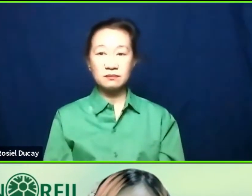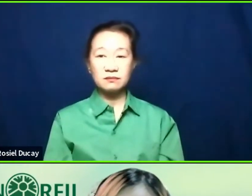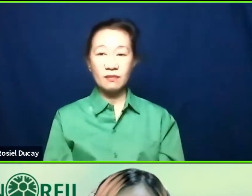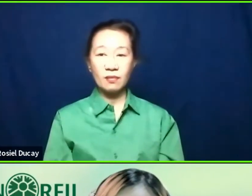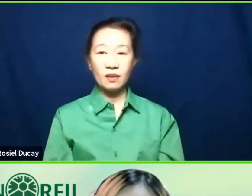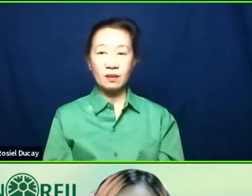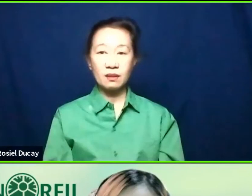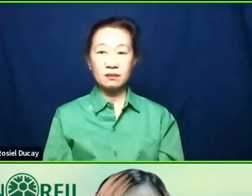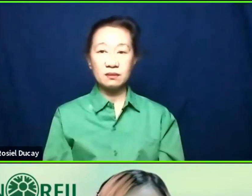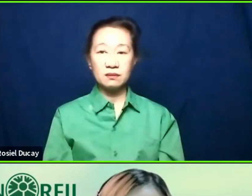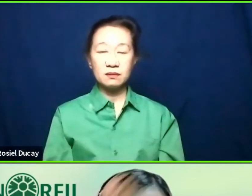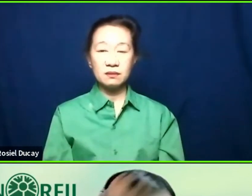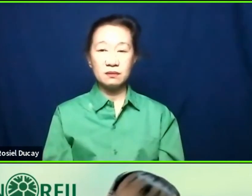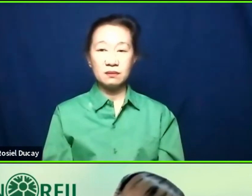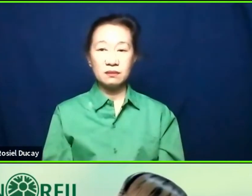Ang ating